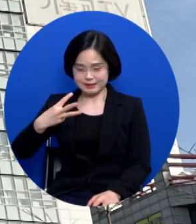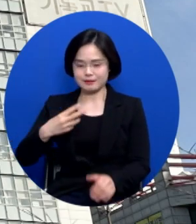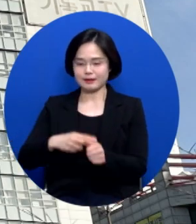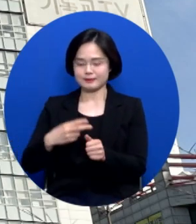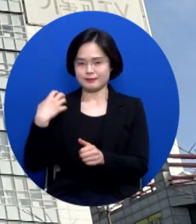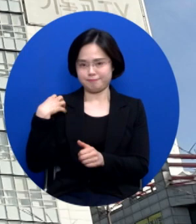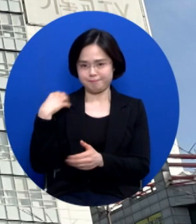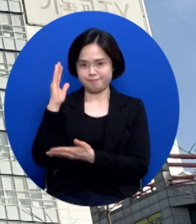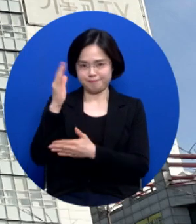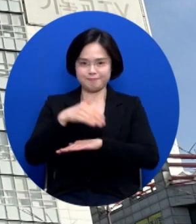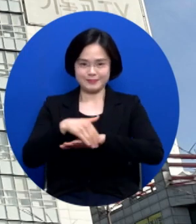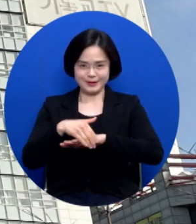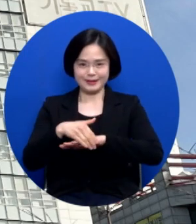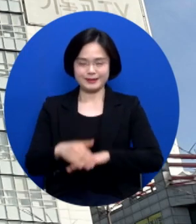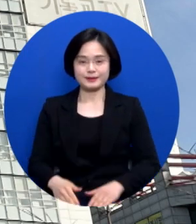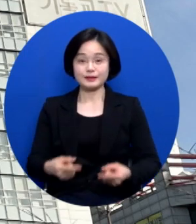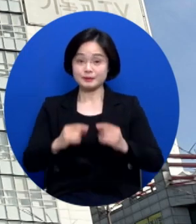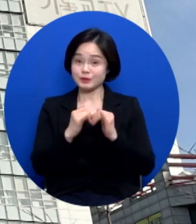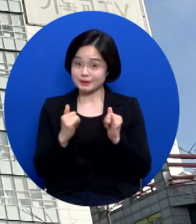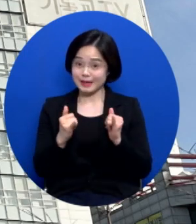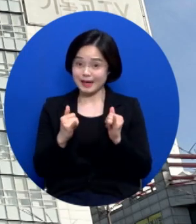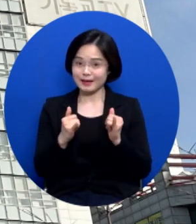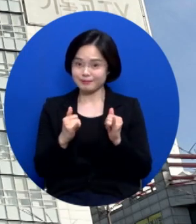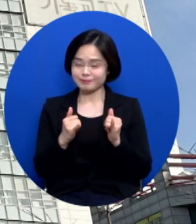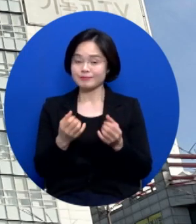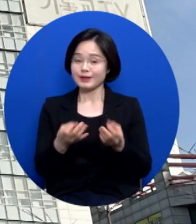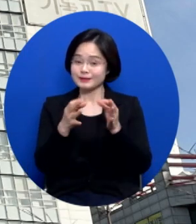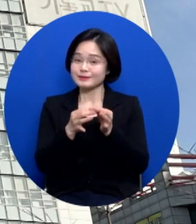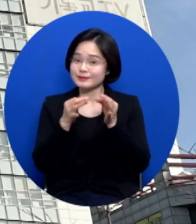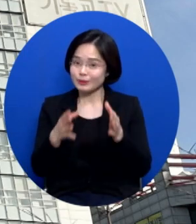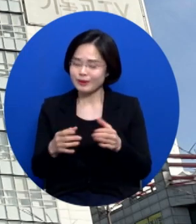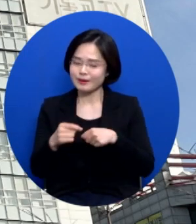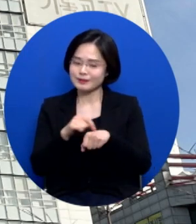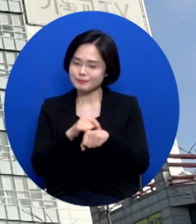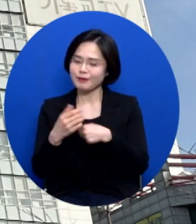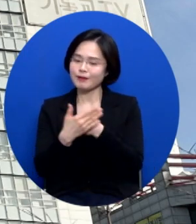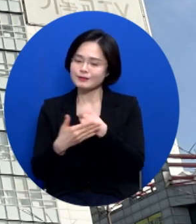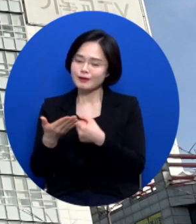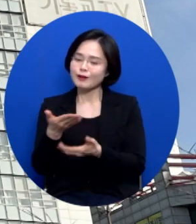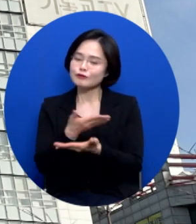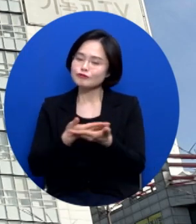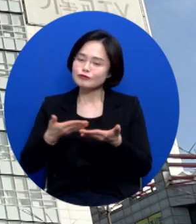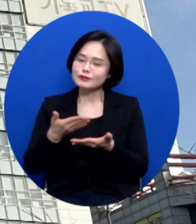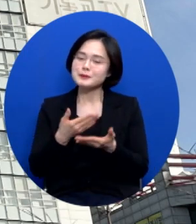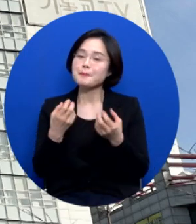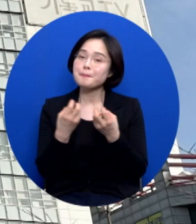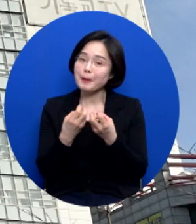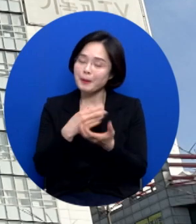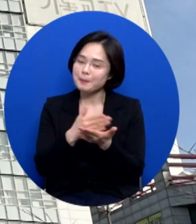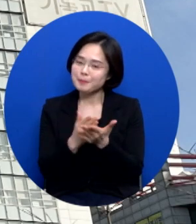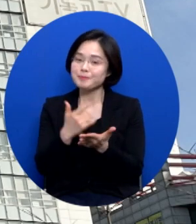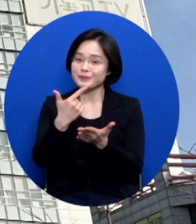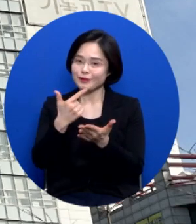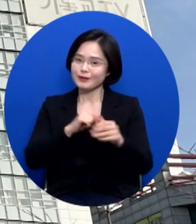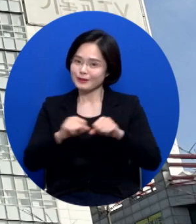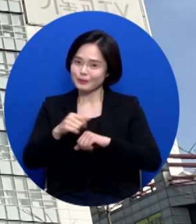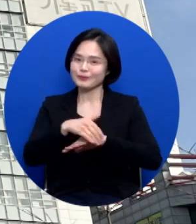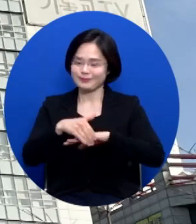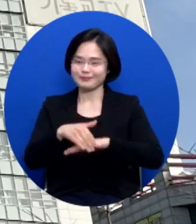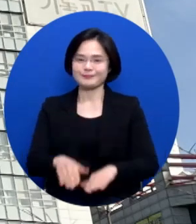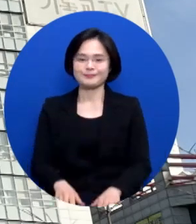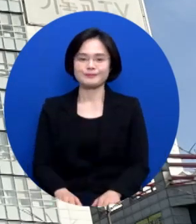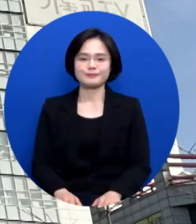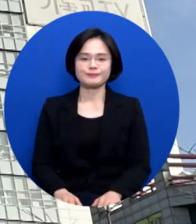예정입니다. 참석자들은 믿음 행전 기간 특별한 은혜를 누리는 방법 6가지 미션을 진행할 계획입니다.